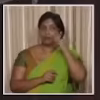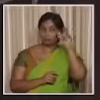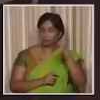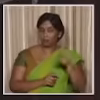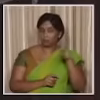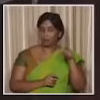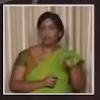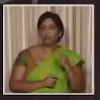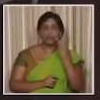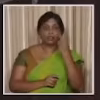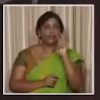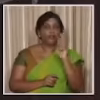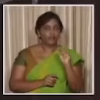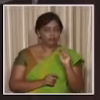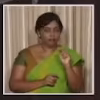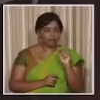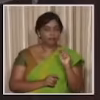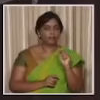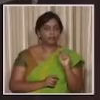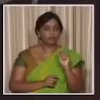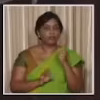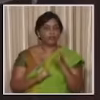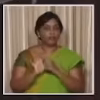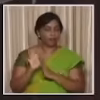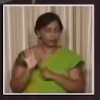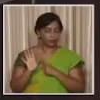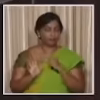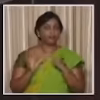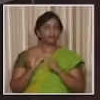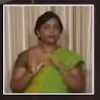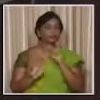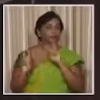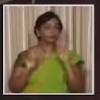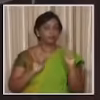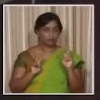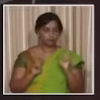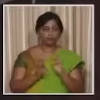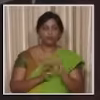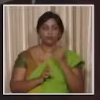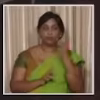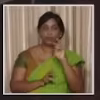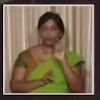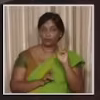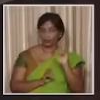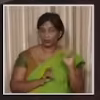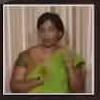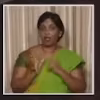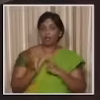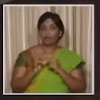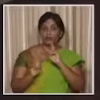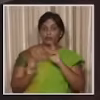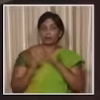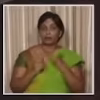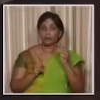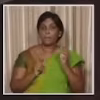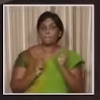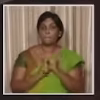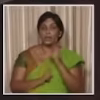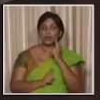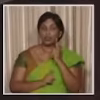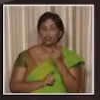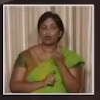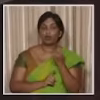පුද්ගලයෙකුට 2020 අවුරුද්දේ අක්කර 22ක් 2020 අක්කර 22ක් දීලා තිනවා පර්චස්